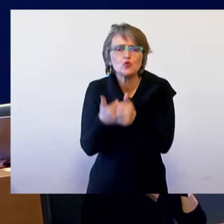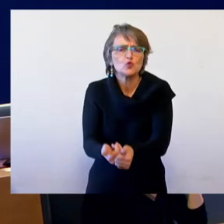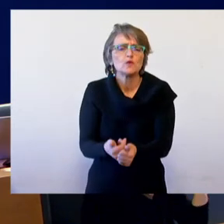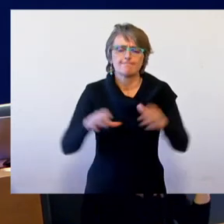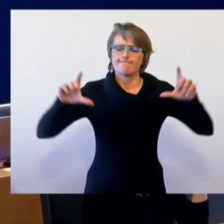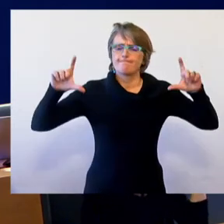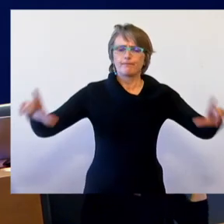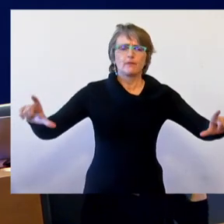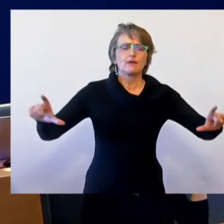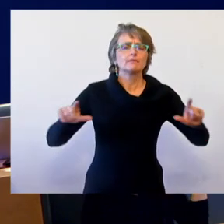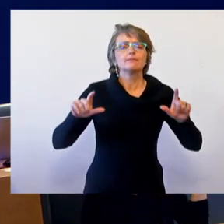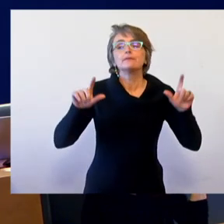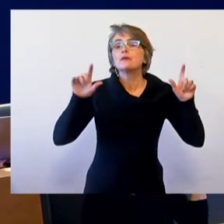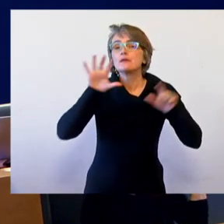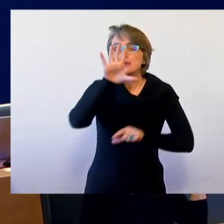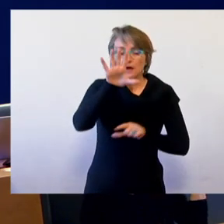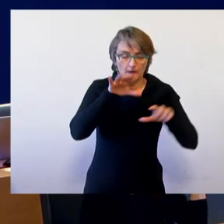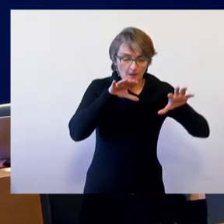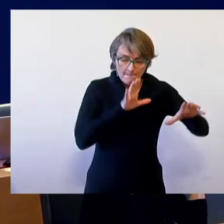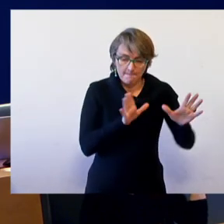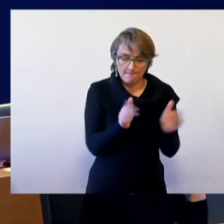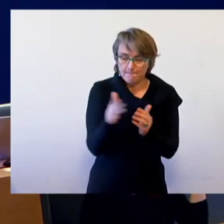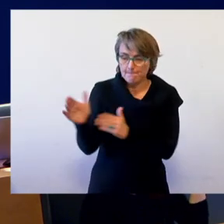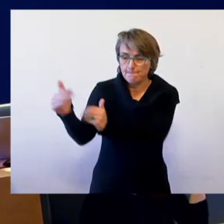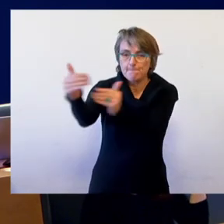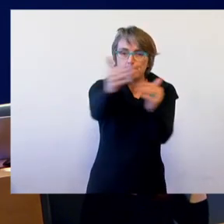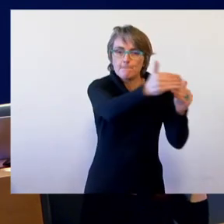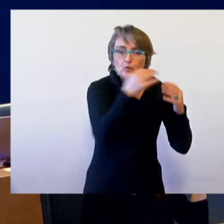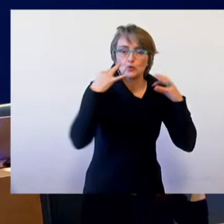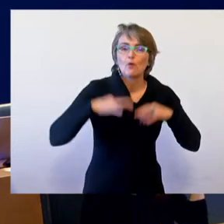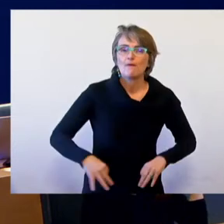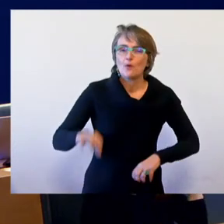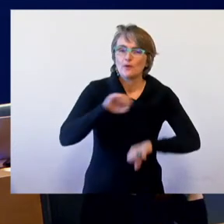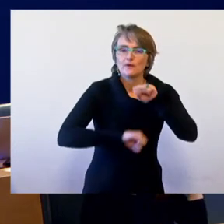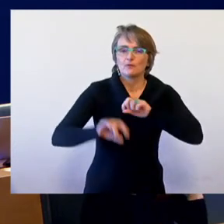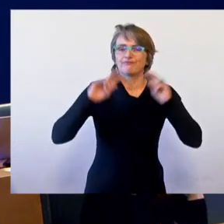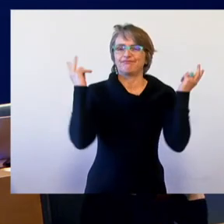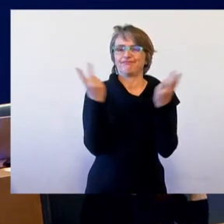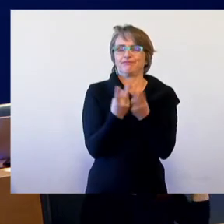circonscriptions scolaires de Montpellier. Et enfin,